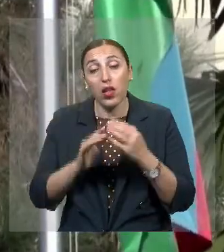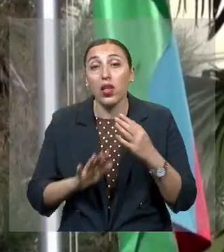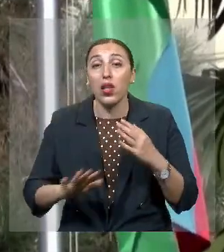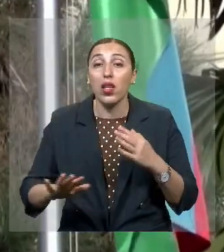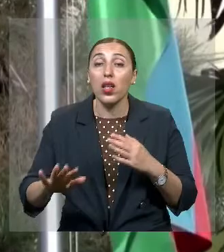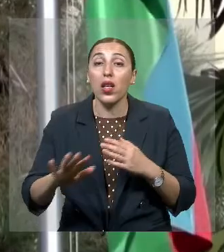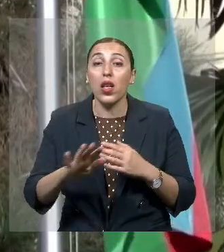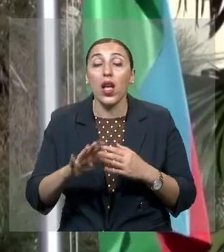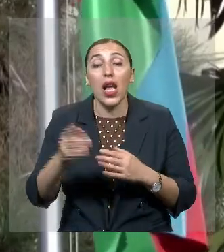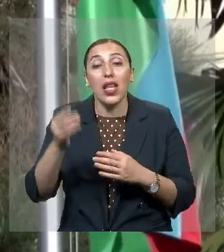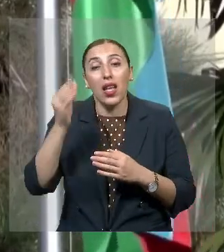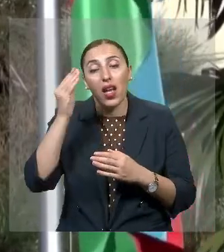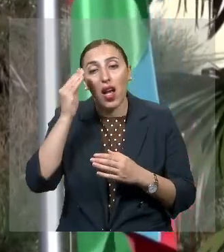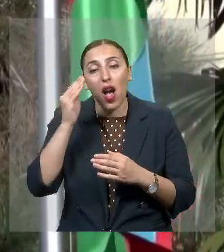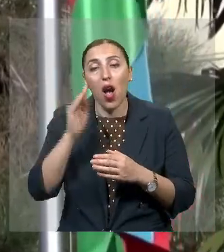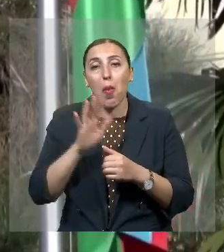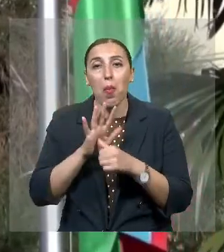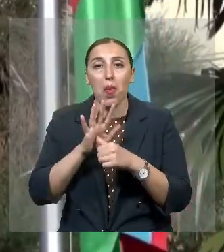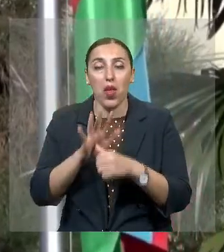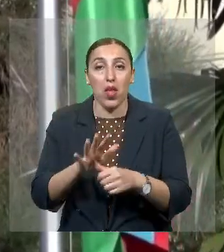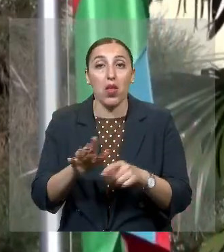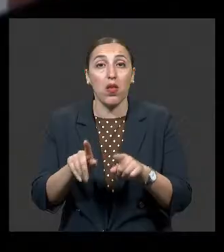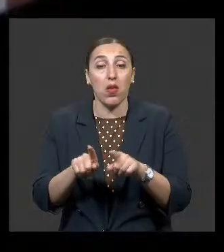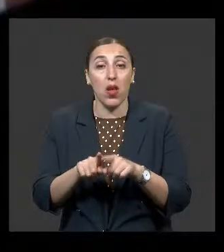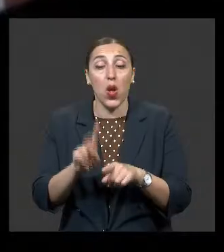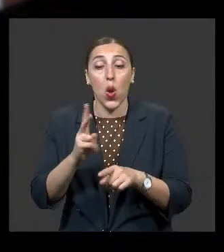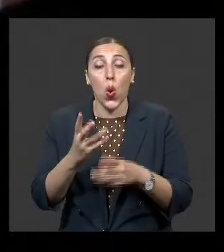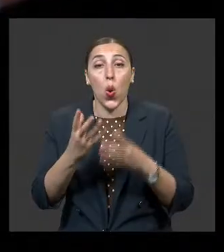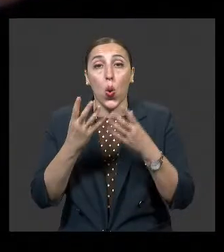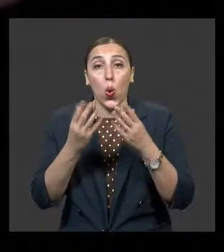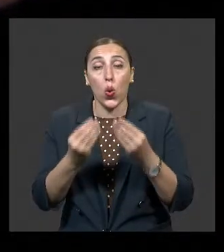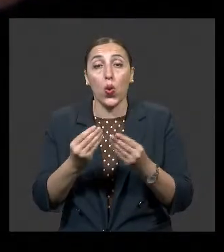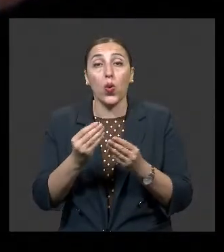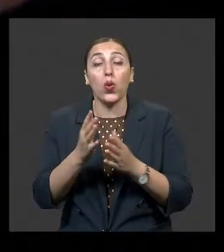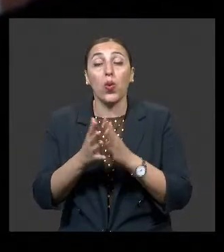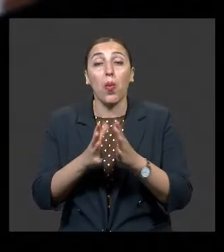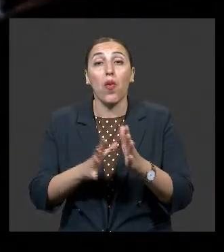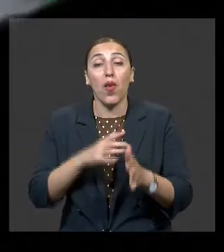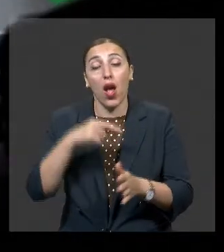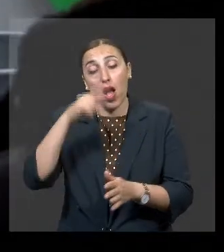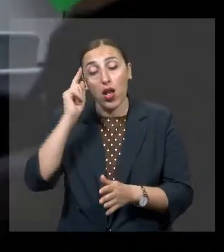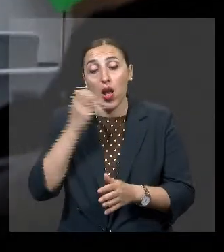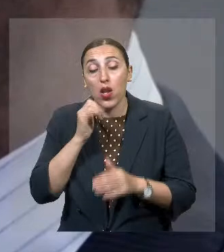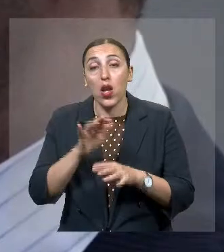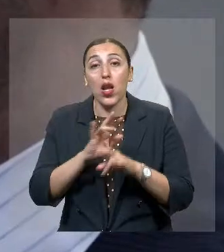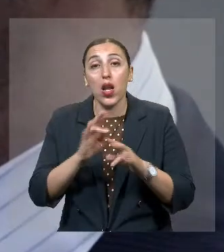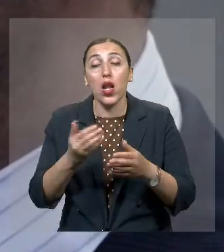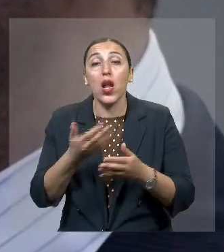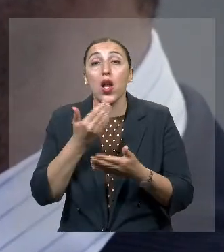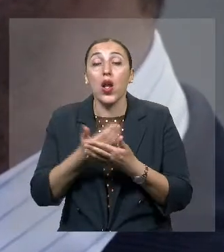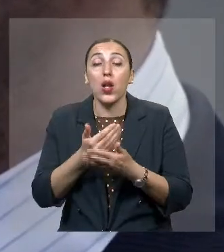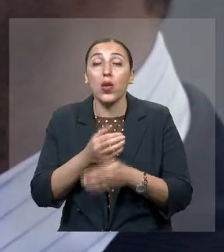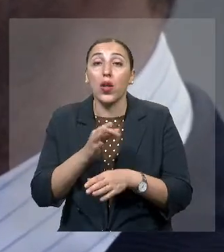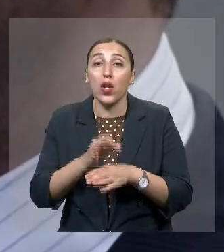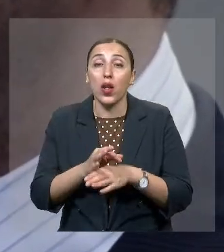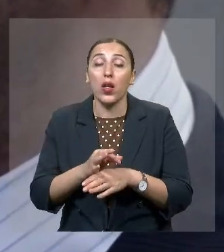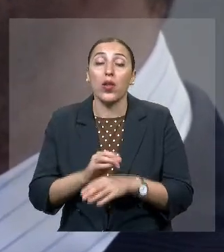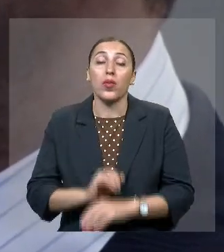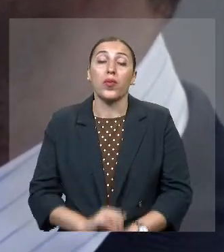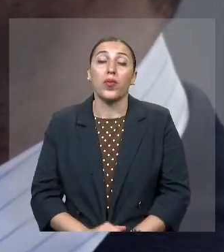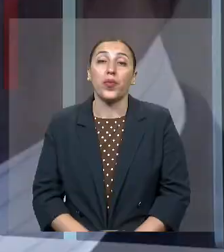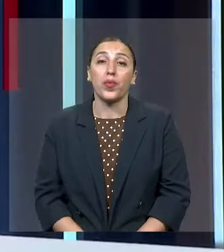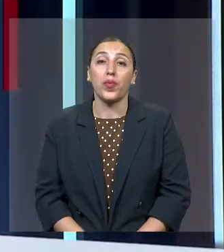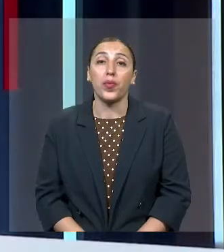ամբողջականության գաղափարի ոտնահարում է հանդիսանում։ 2 շաբթի օրը հայտարարում էր Ադրբեջանի արտգործնախարարության խոսնակ Այխան Հաջիզադեն։